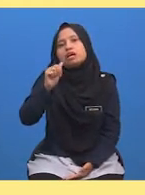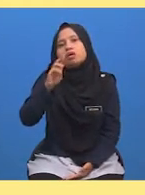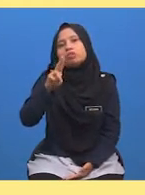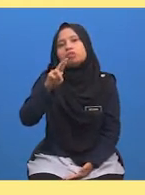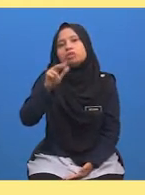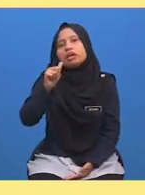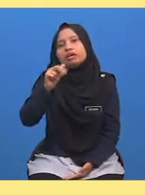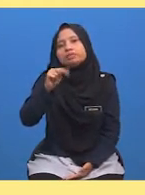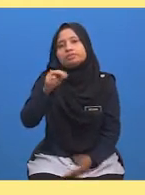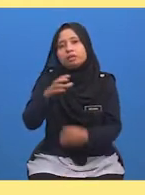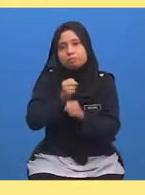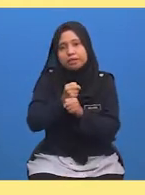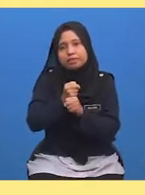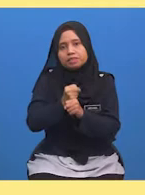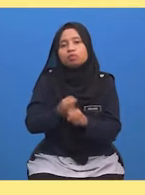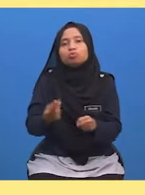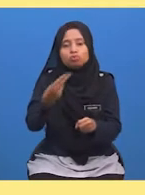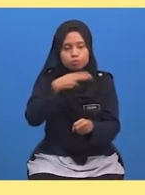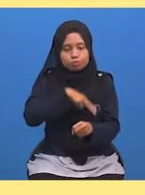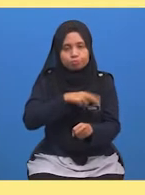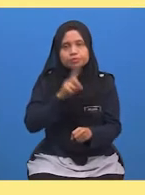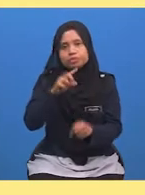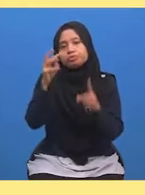pulangan. Satu markah.